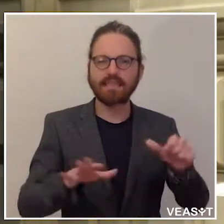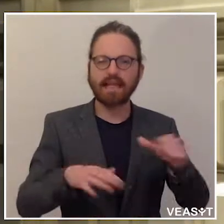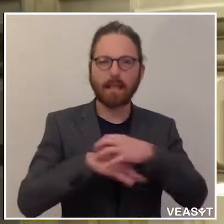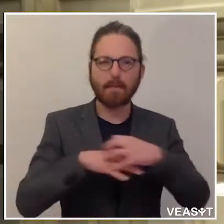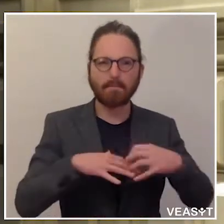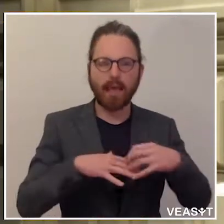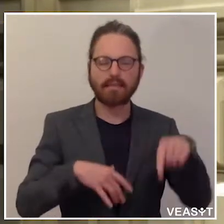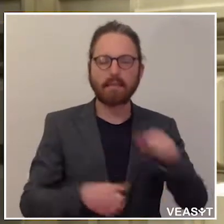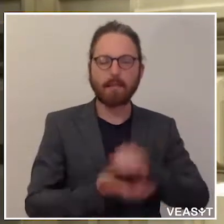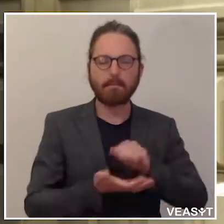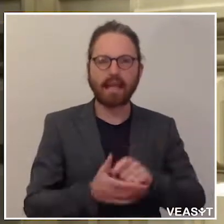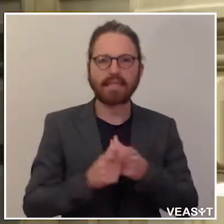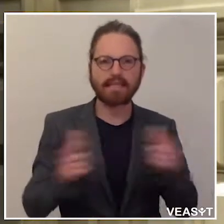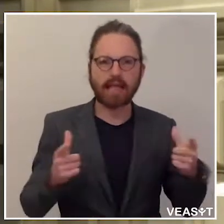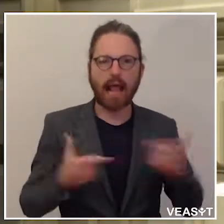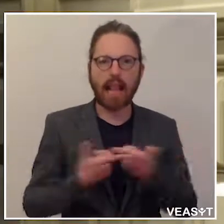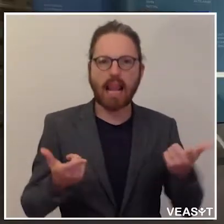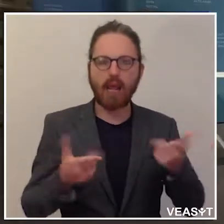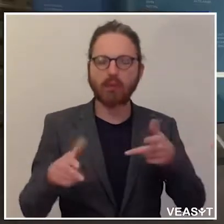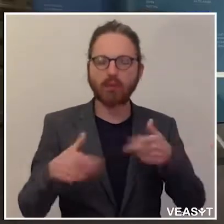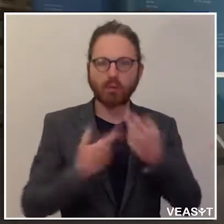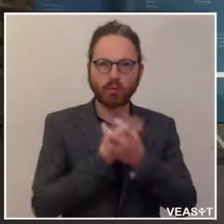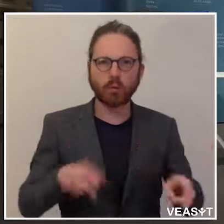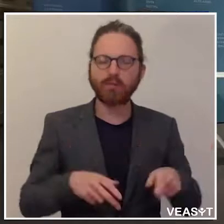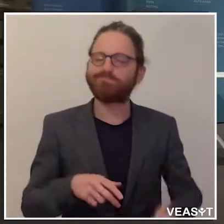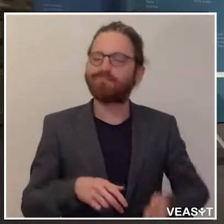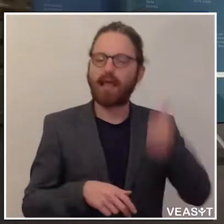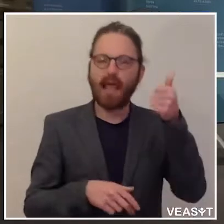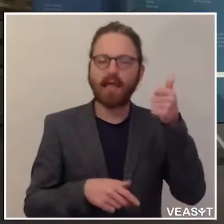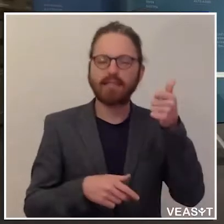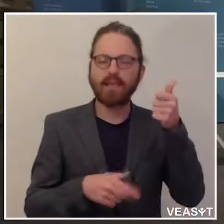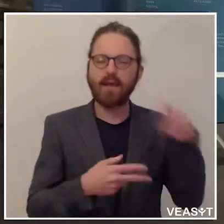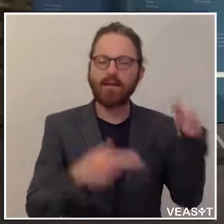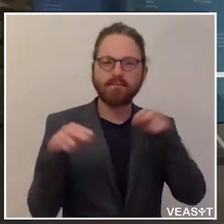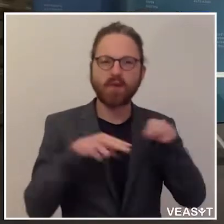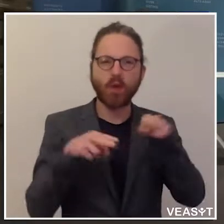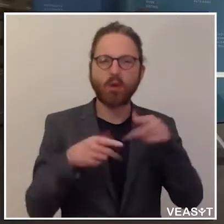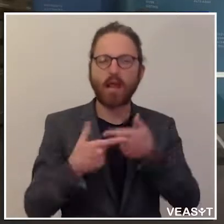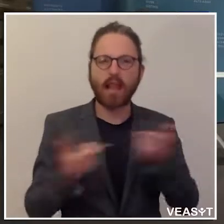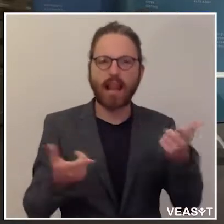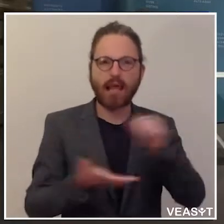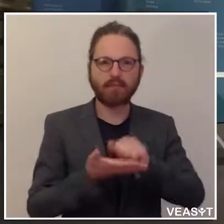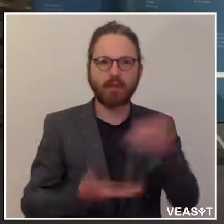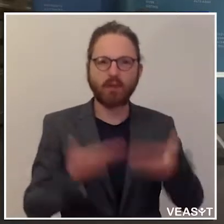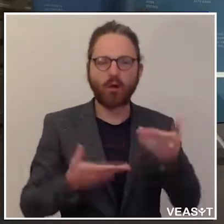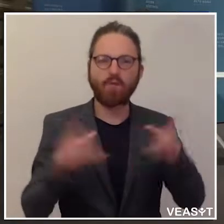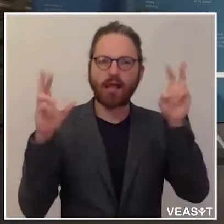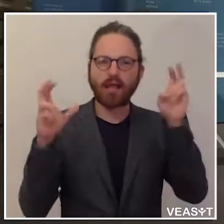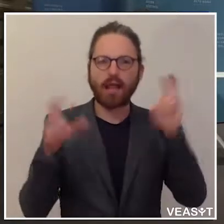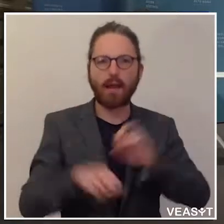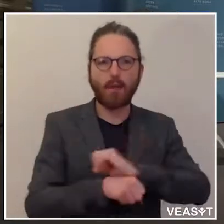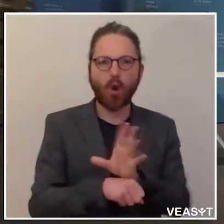vantaggio di imprese sad islands sudtirol di hearst v8 l landis media in conferenze sul tema con una virus o